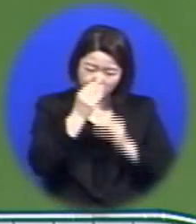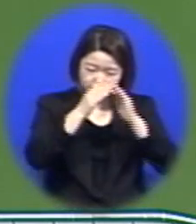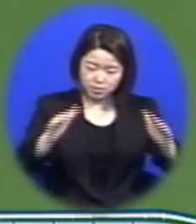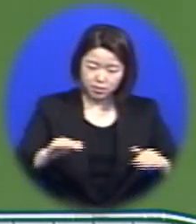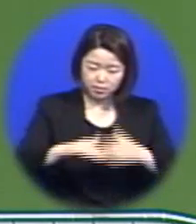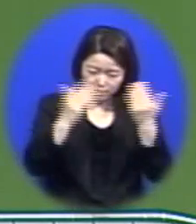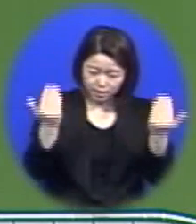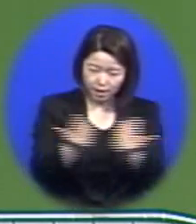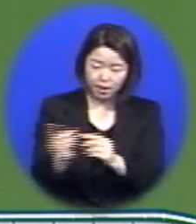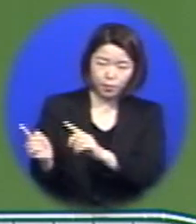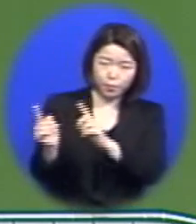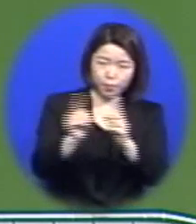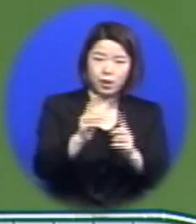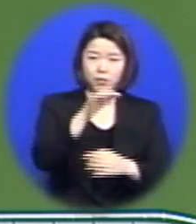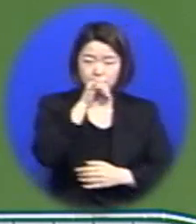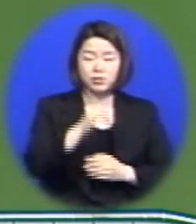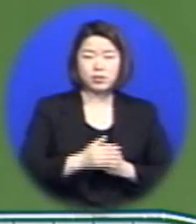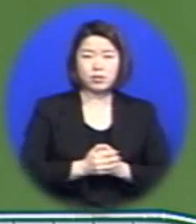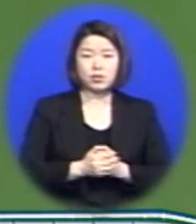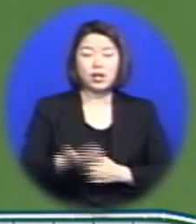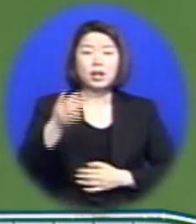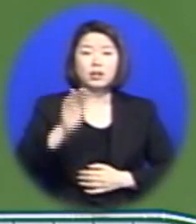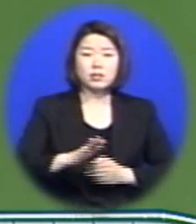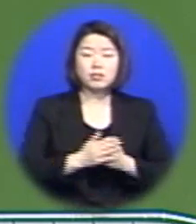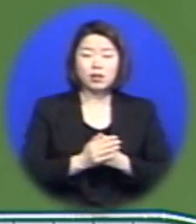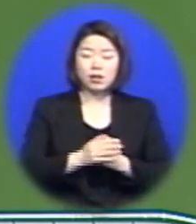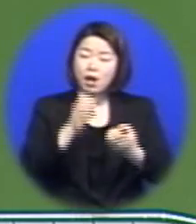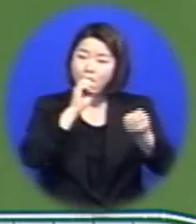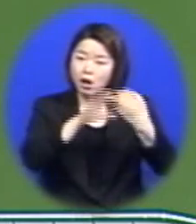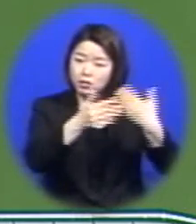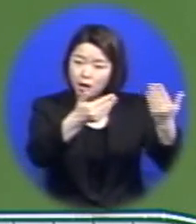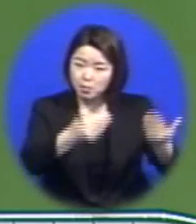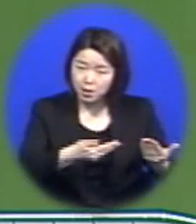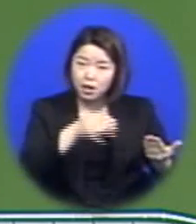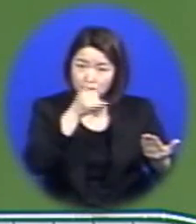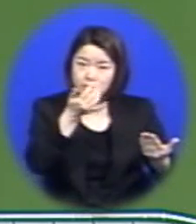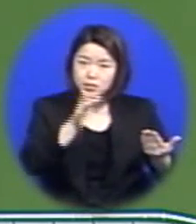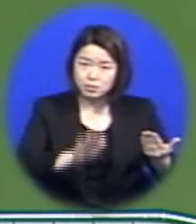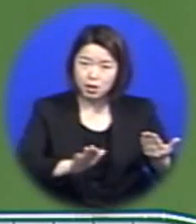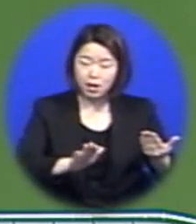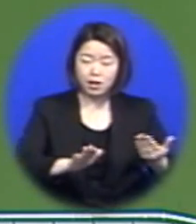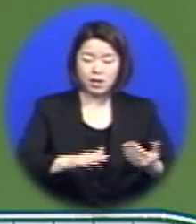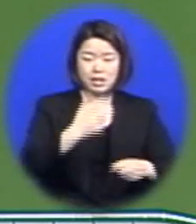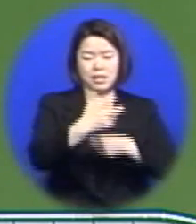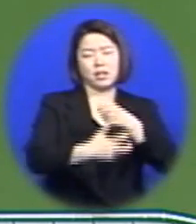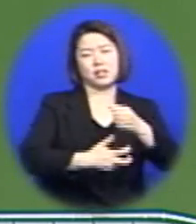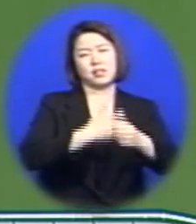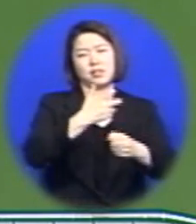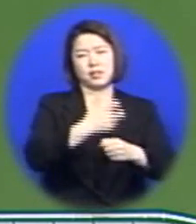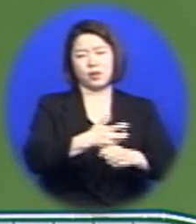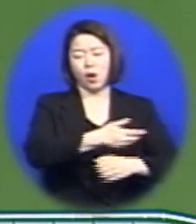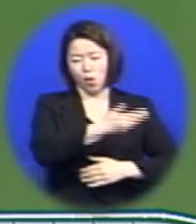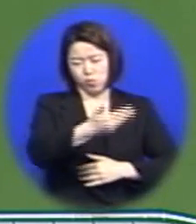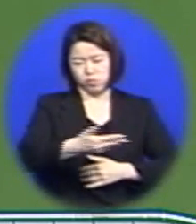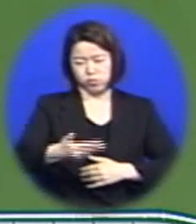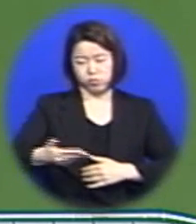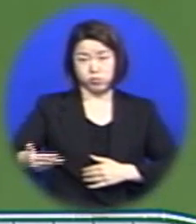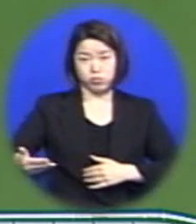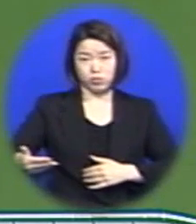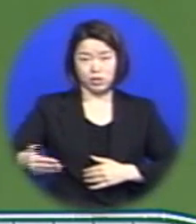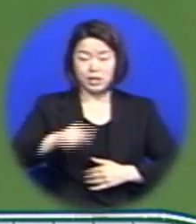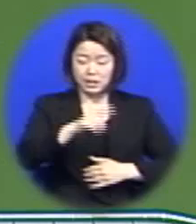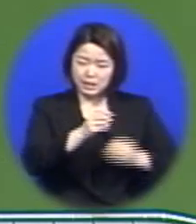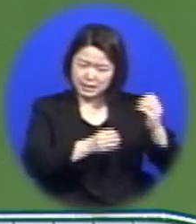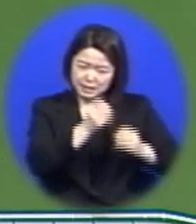회복합니다 그런데 응답은 받기는 받는데 70년이 지나서이 시편